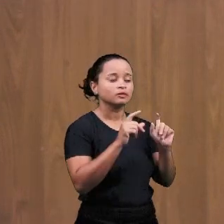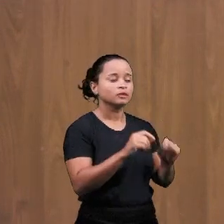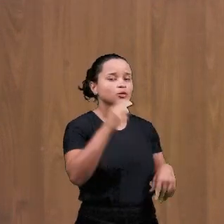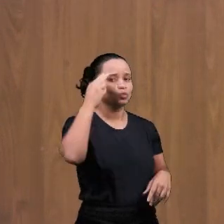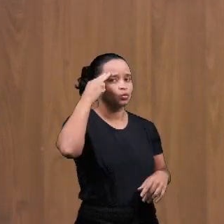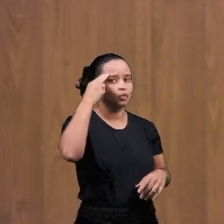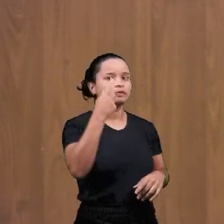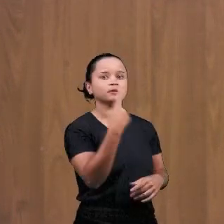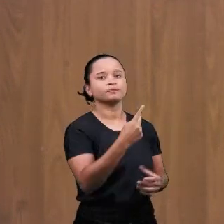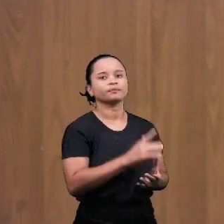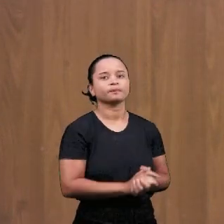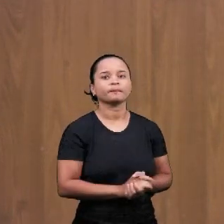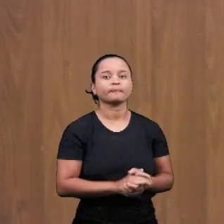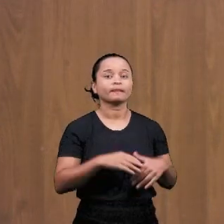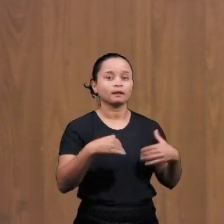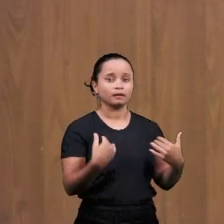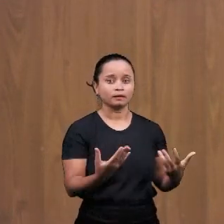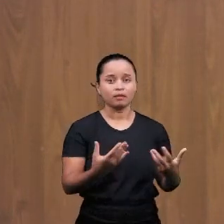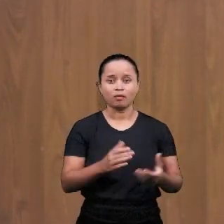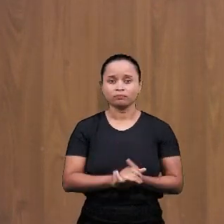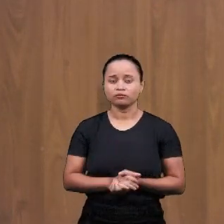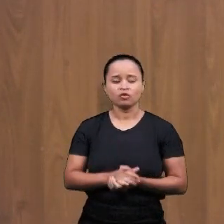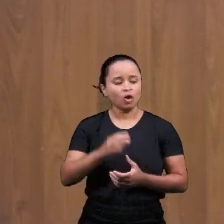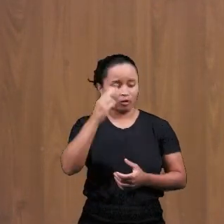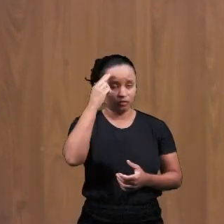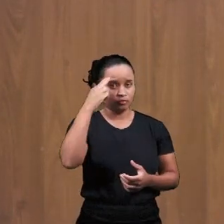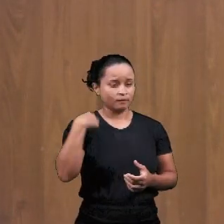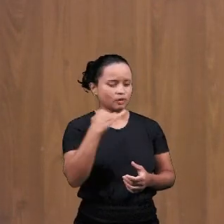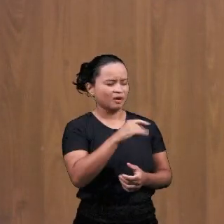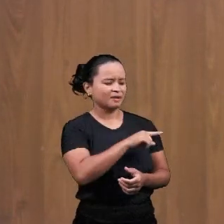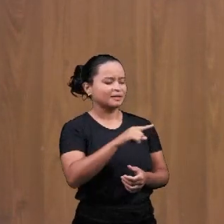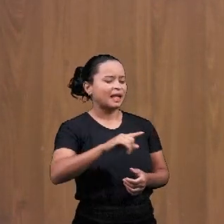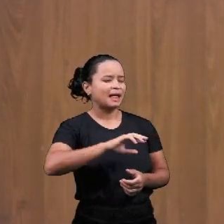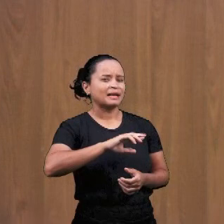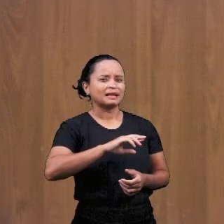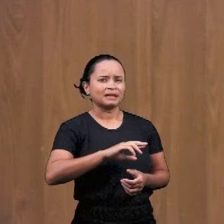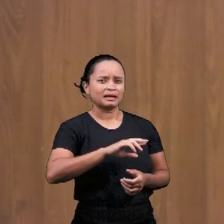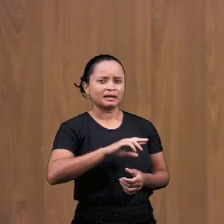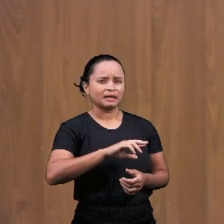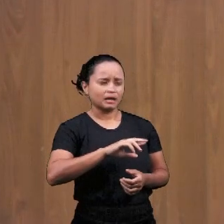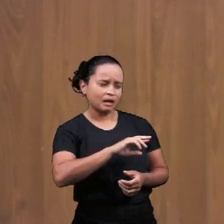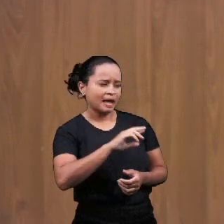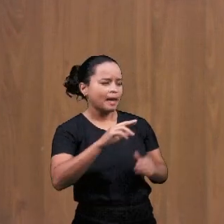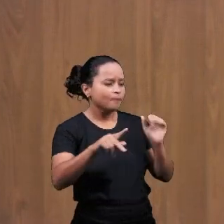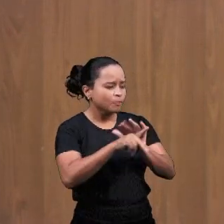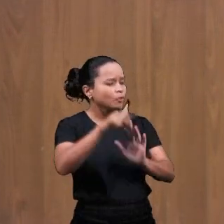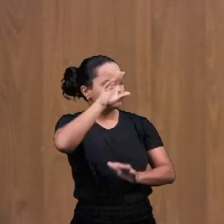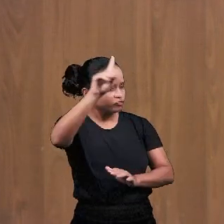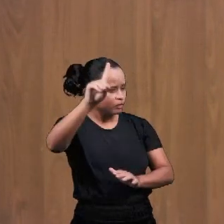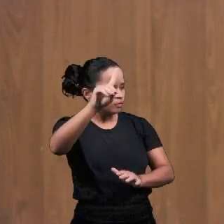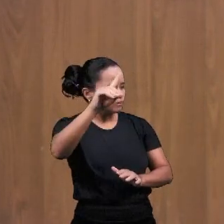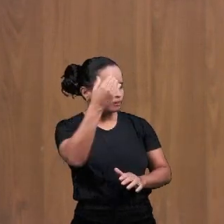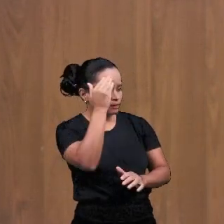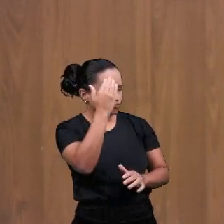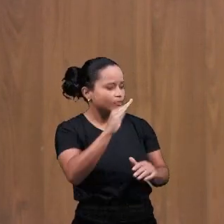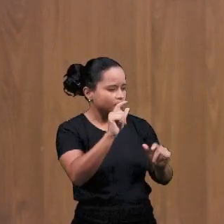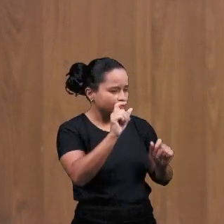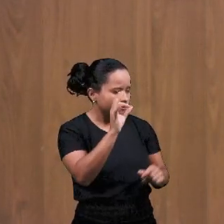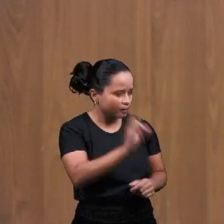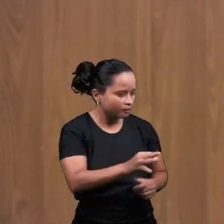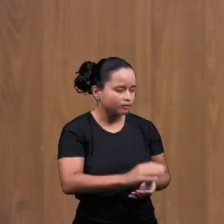dit, les interprétations ne viennent pas de Dieu et tout est arrivé